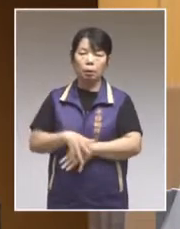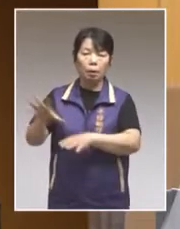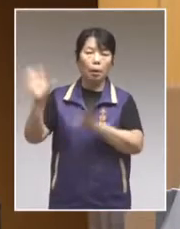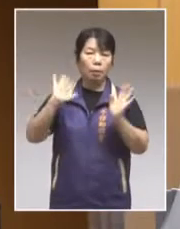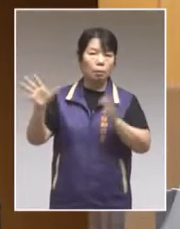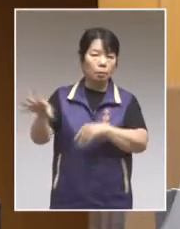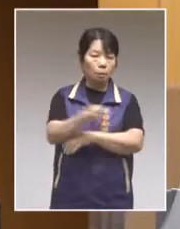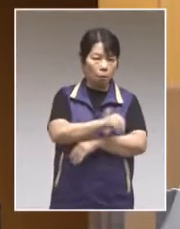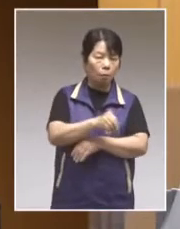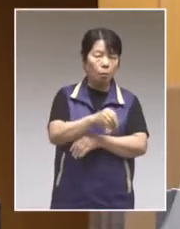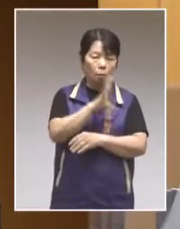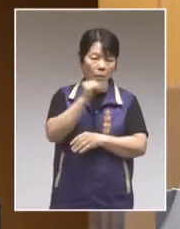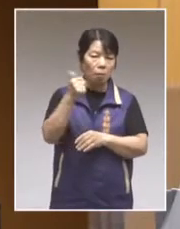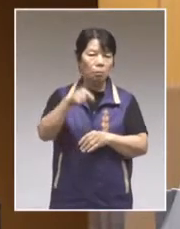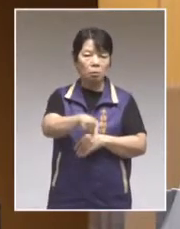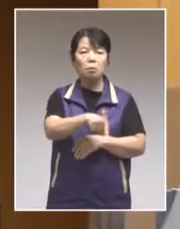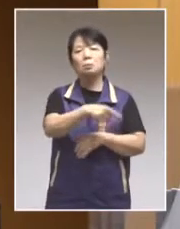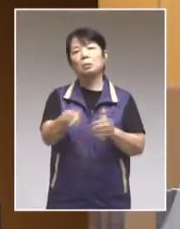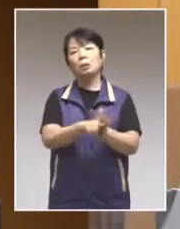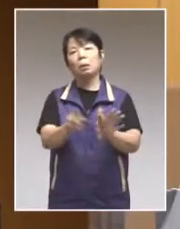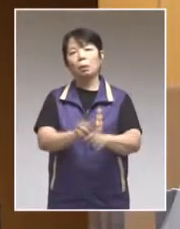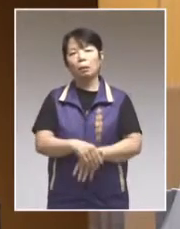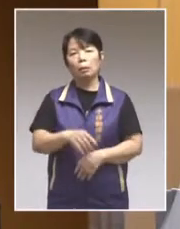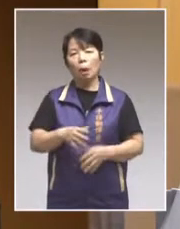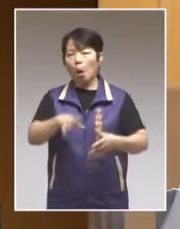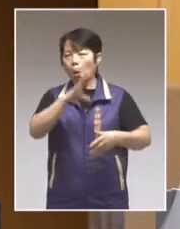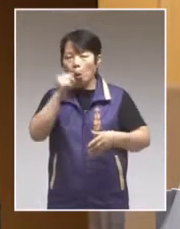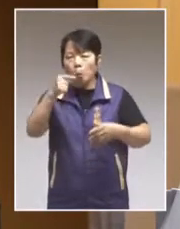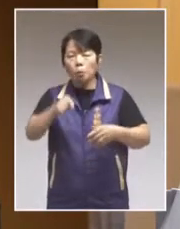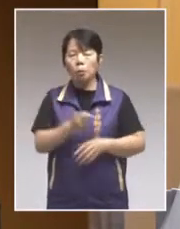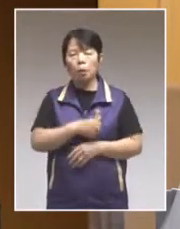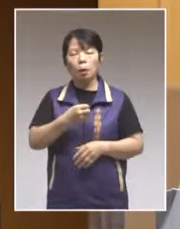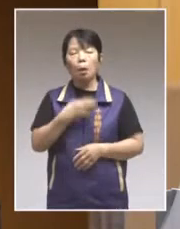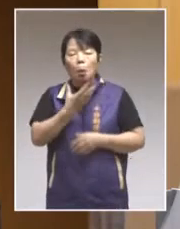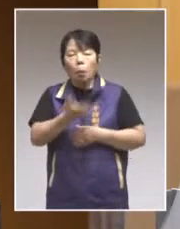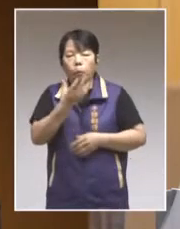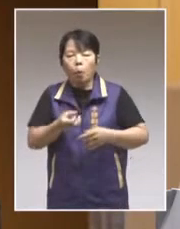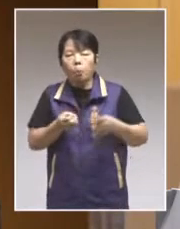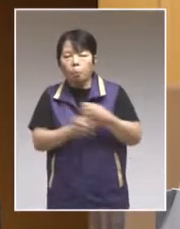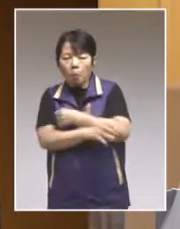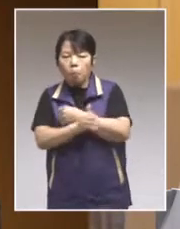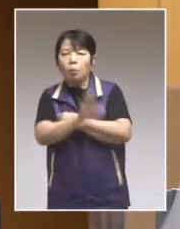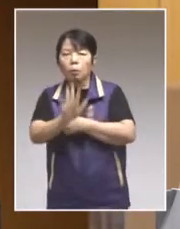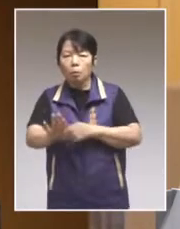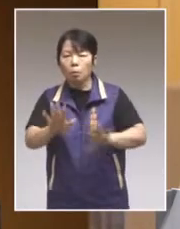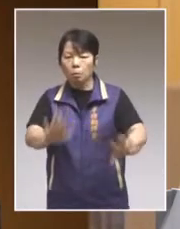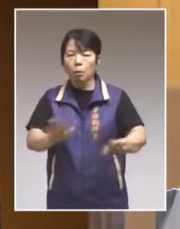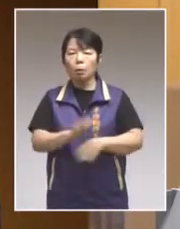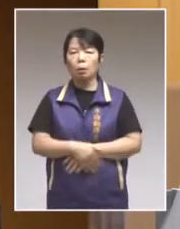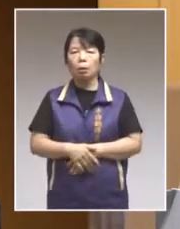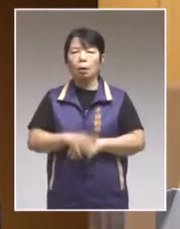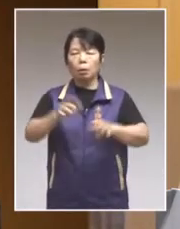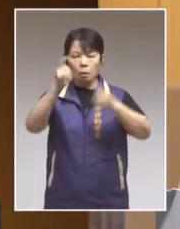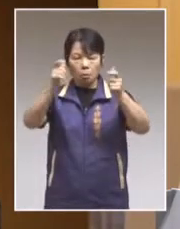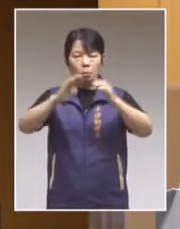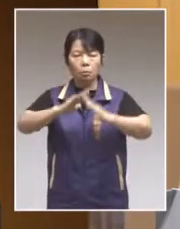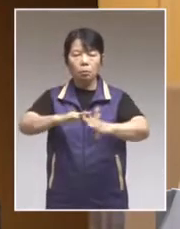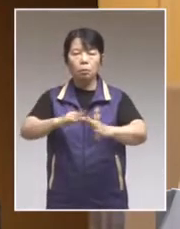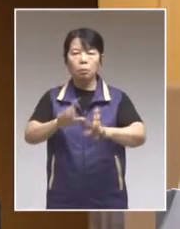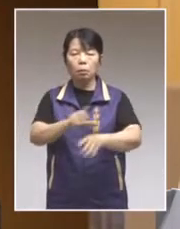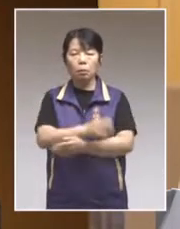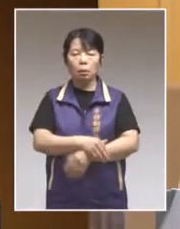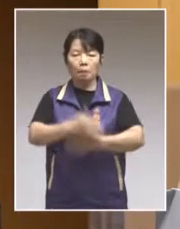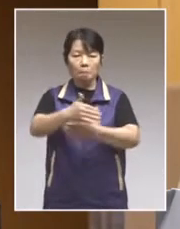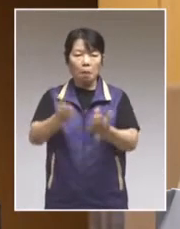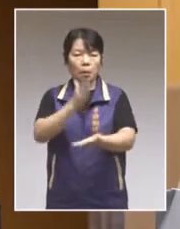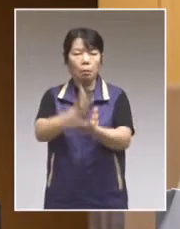状，家长也有类似的症状，所以想请教说，高雄市的确诊停班课的标准是什么？那是否同学确诊就要